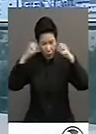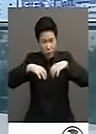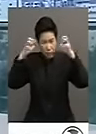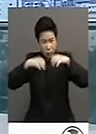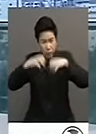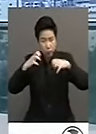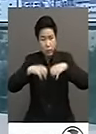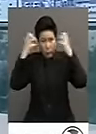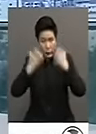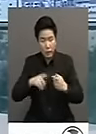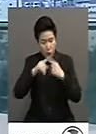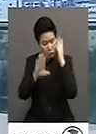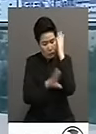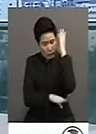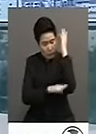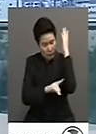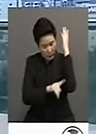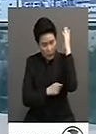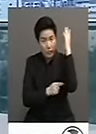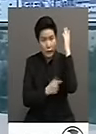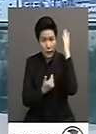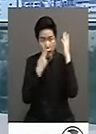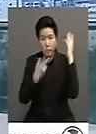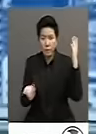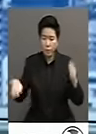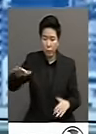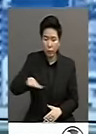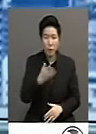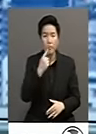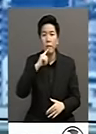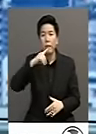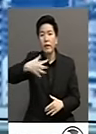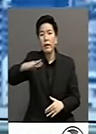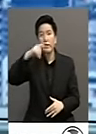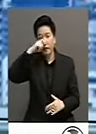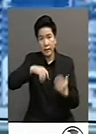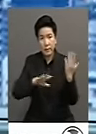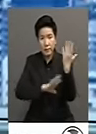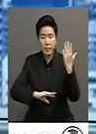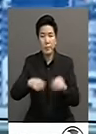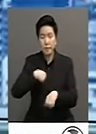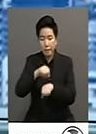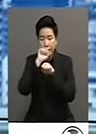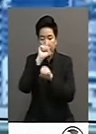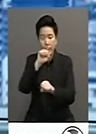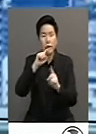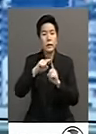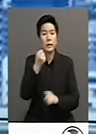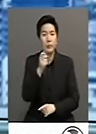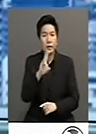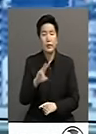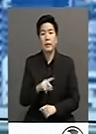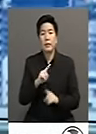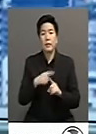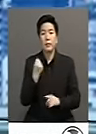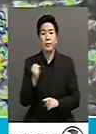มากในช่วงของภาคใต้ตอนล่างและถ้าไปดูคลื่นลมแรงอ่าวไทยนะครับประกาศเป็นฉบับที่17แล้วลงวันที่3ธันว